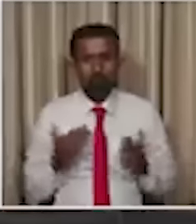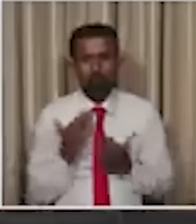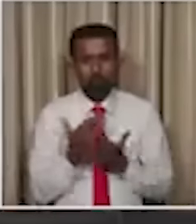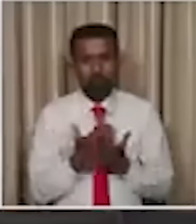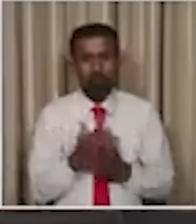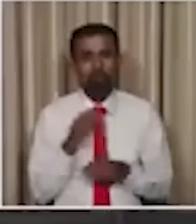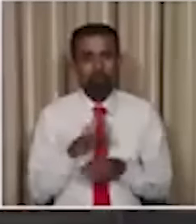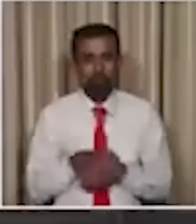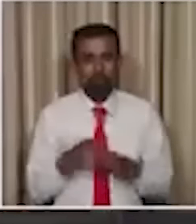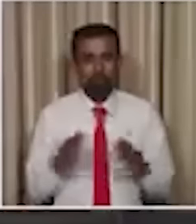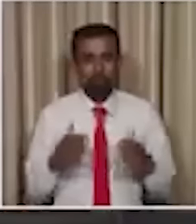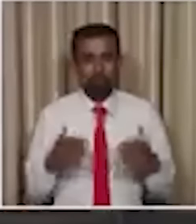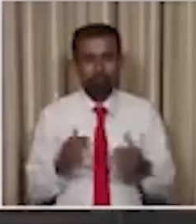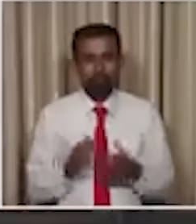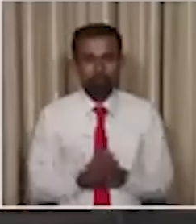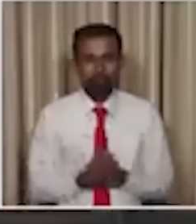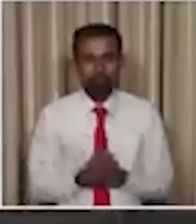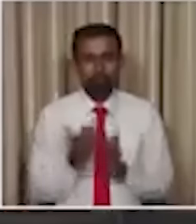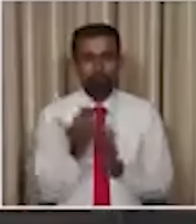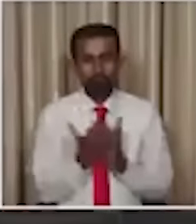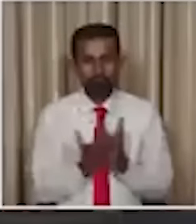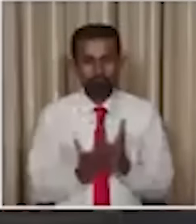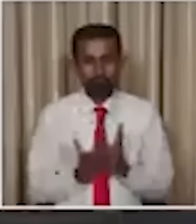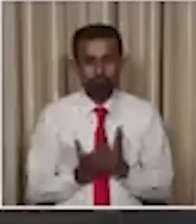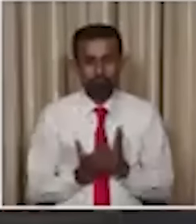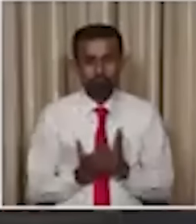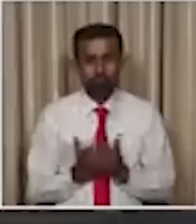වෙනවා. අපි ඒ විස්තරත්